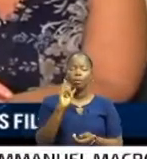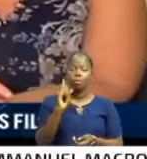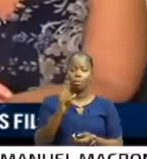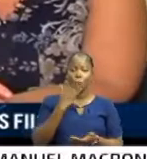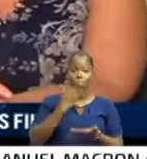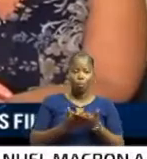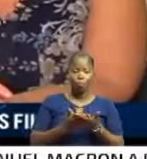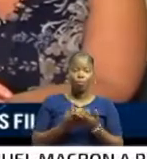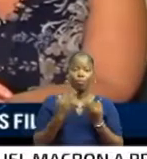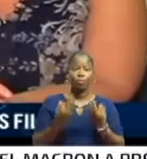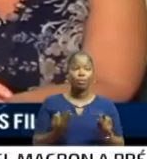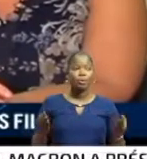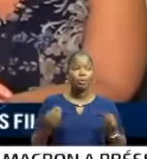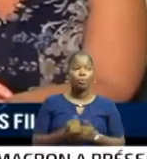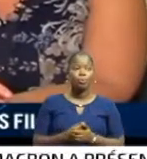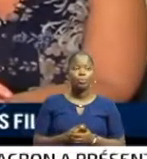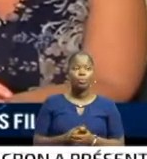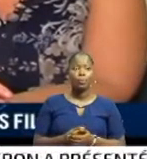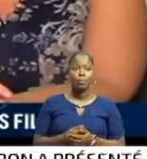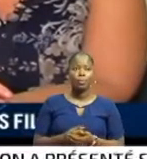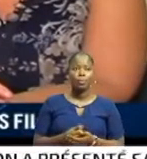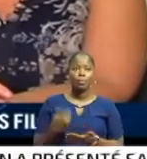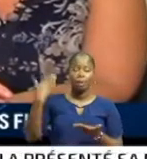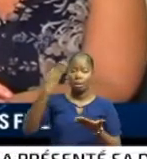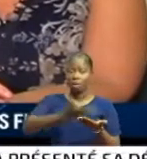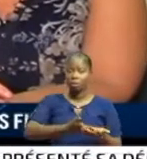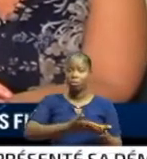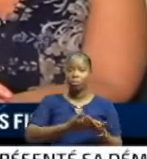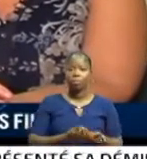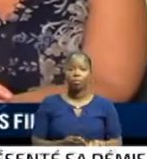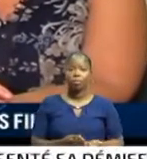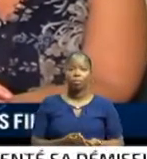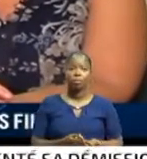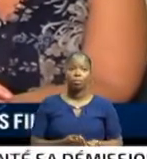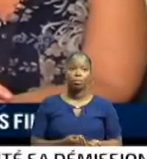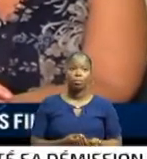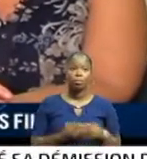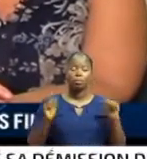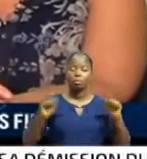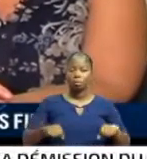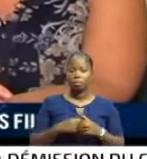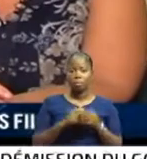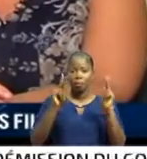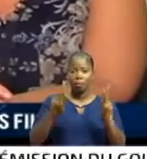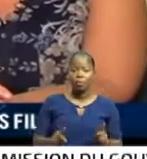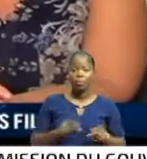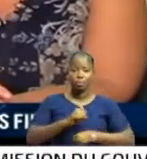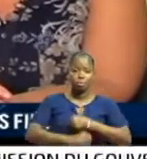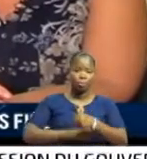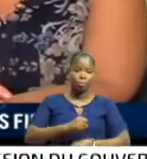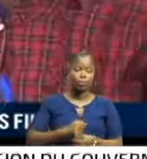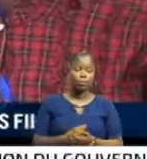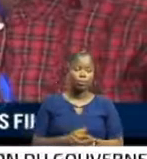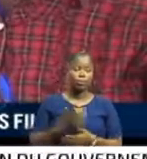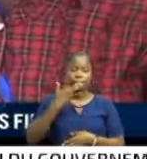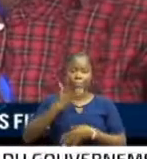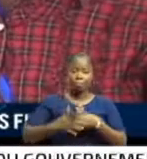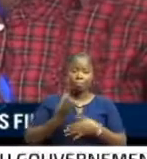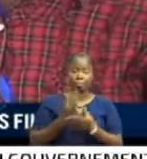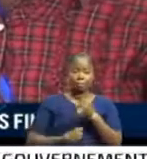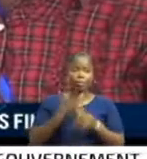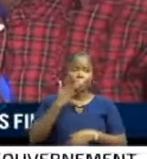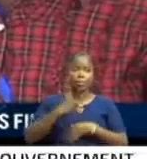de cibler d'attendre des composantes la population qui souffre de l'année mais aussi bon départ